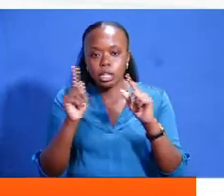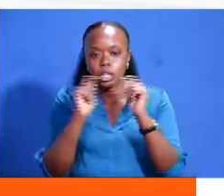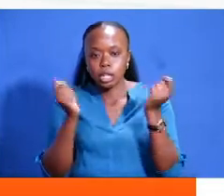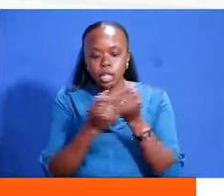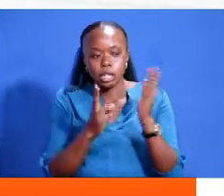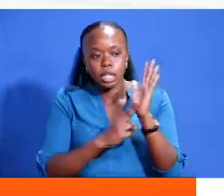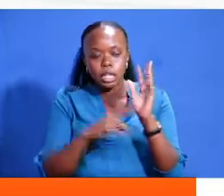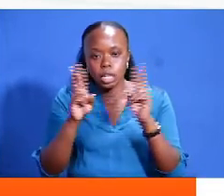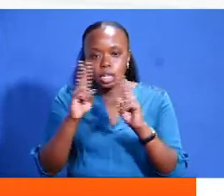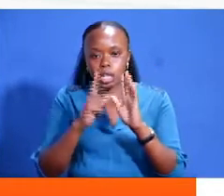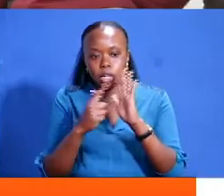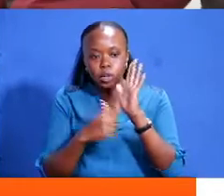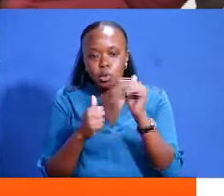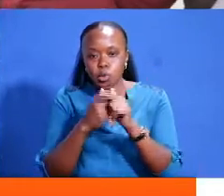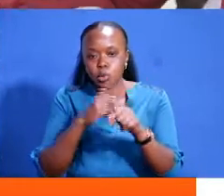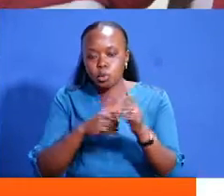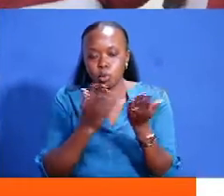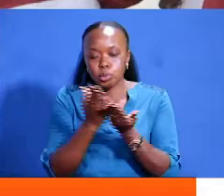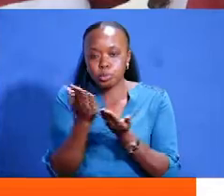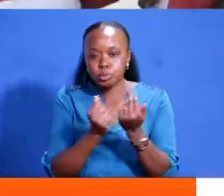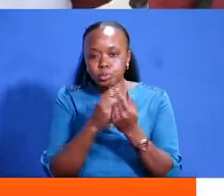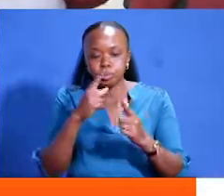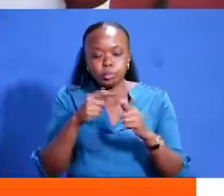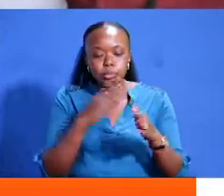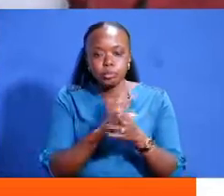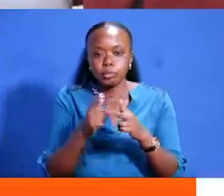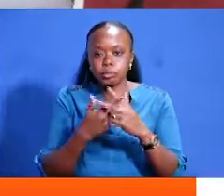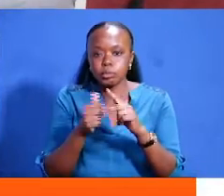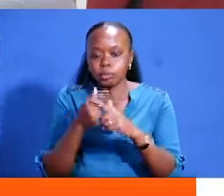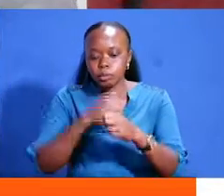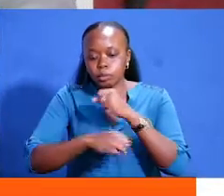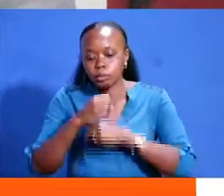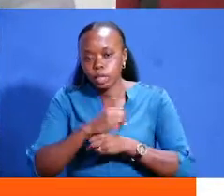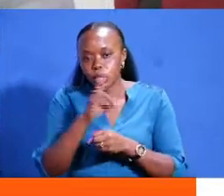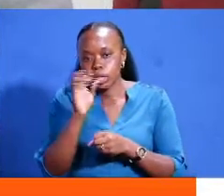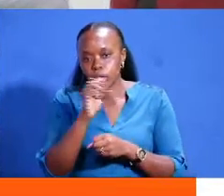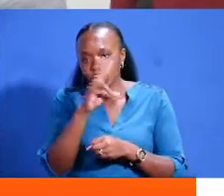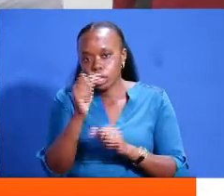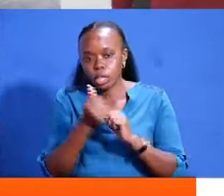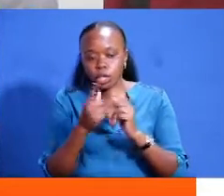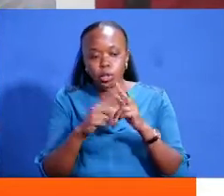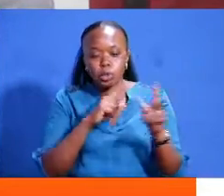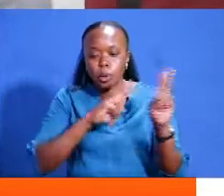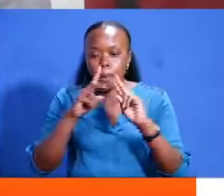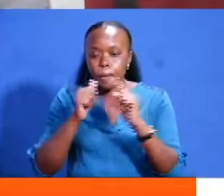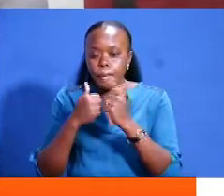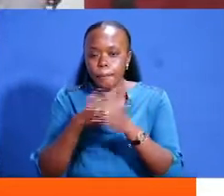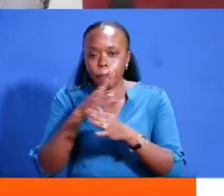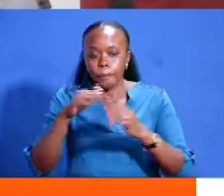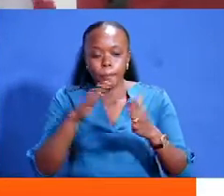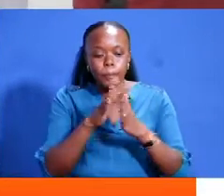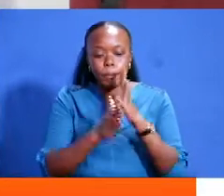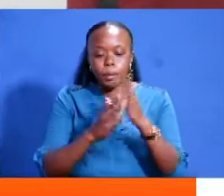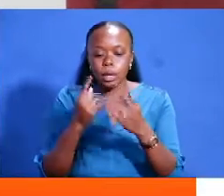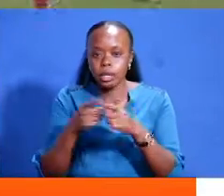saying as Team Uganda, we are ready to win the game on Saturday. Kipute hicho kilitarajiwa kung'oa nanga mwaka 2020. Panama na Costa